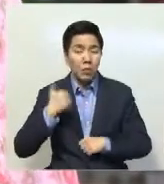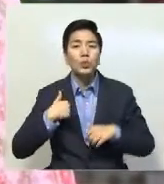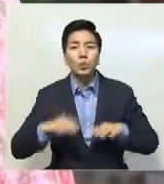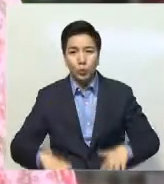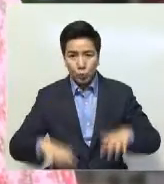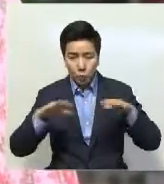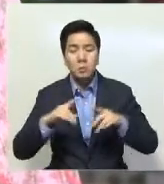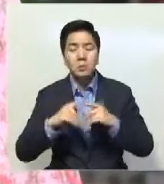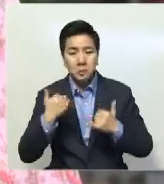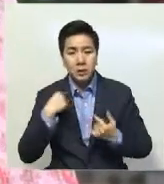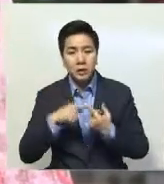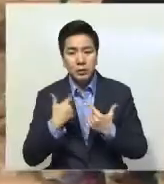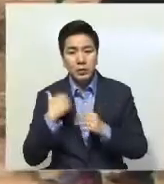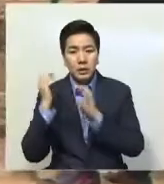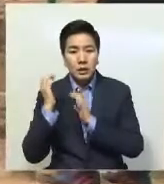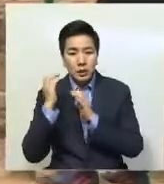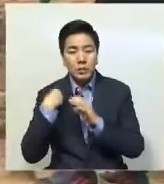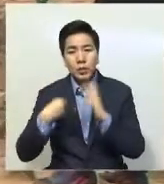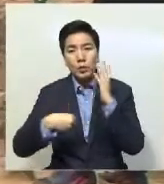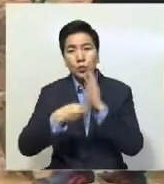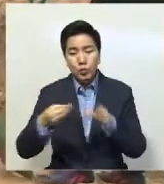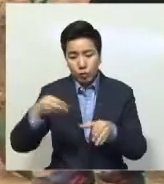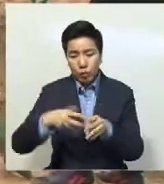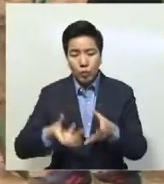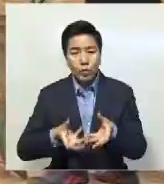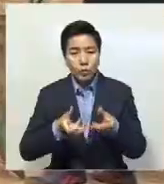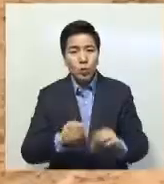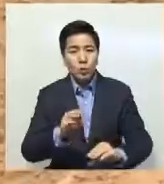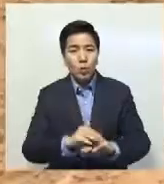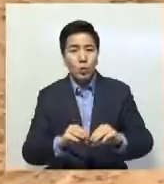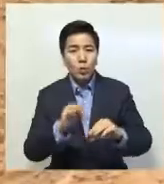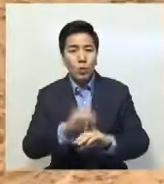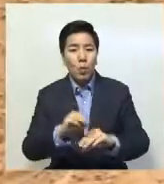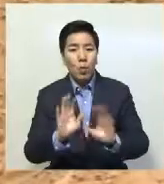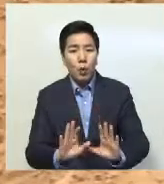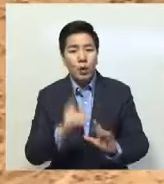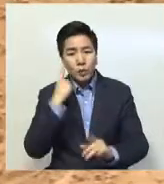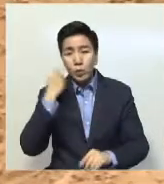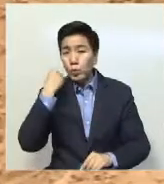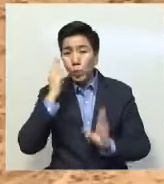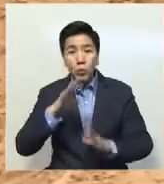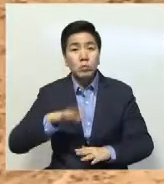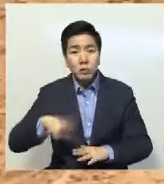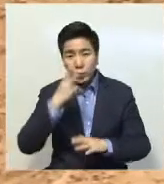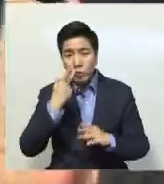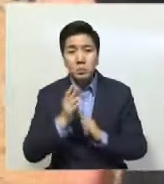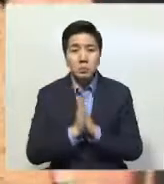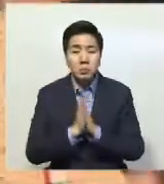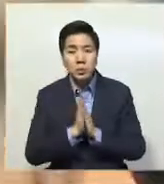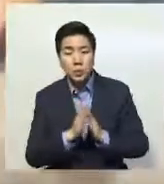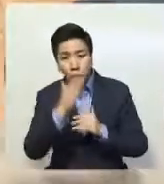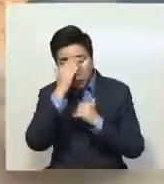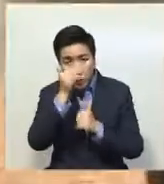เทศบาลเขาจะมีกระสอบปุ๋ยแล้วก็ทรายแล้วก็ไปช่วยกันกรองแล้วก็ตอนนี้ก็เตรียมทุกคนนะคะก็ดูกระตือรือร้น